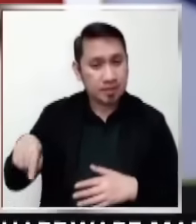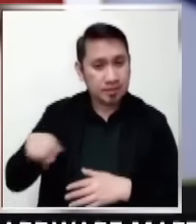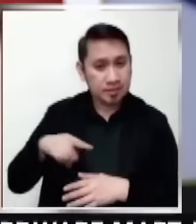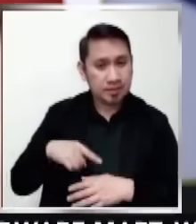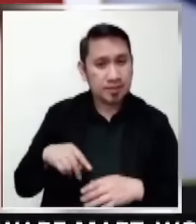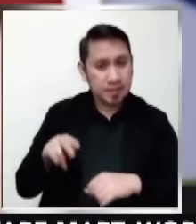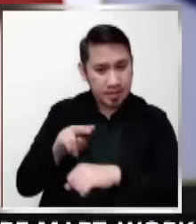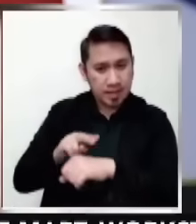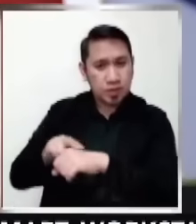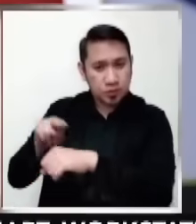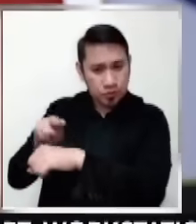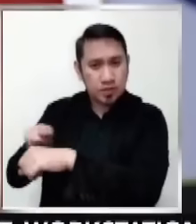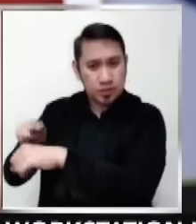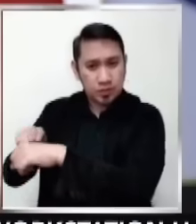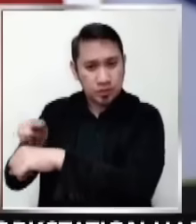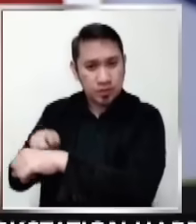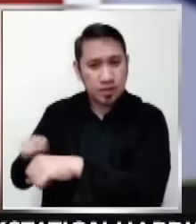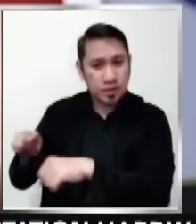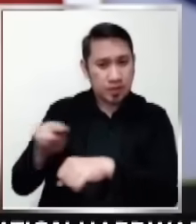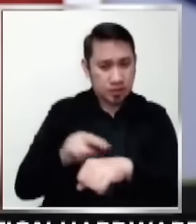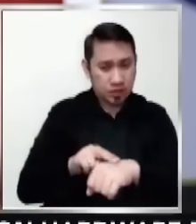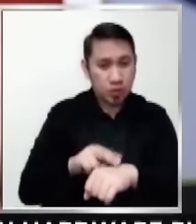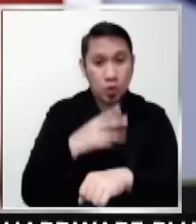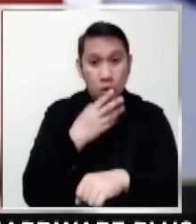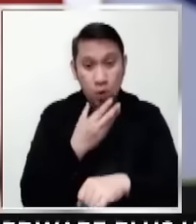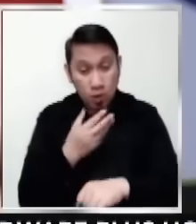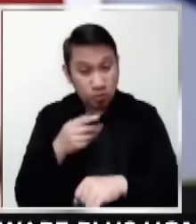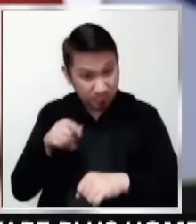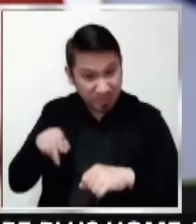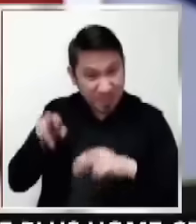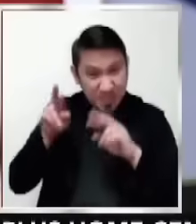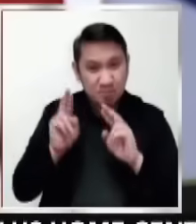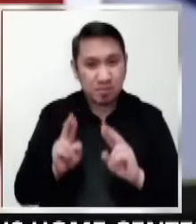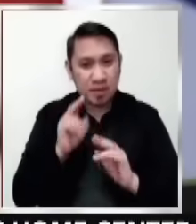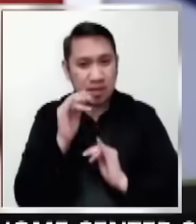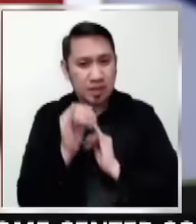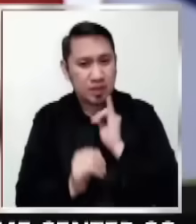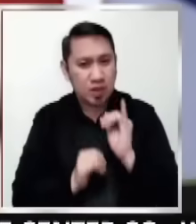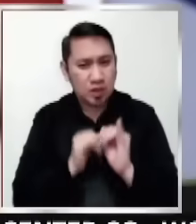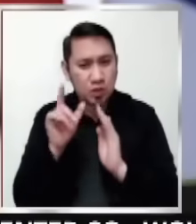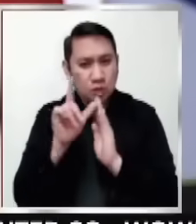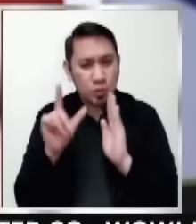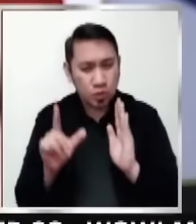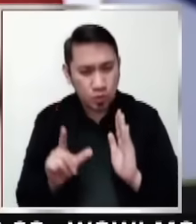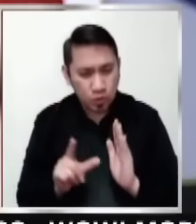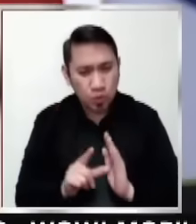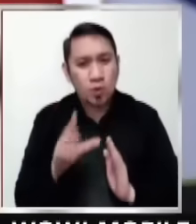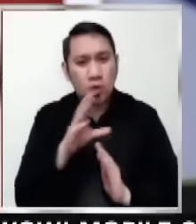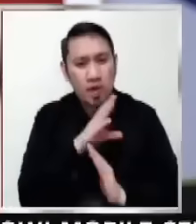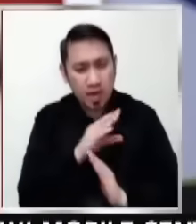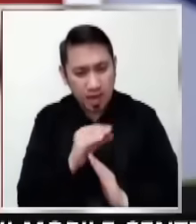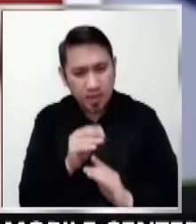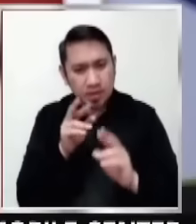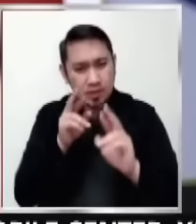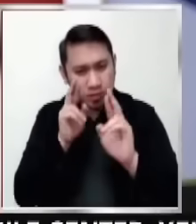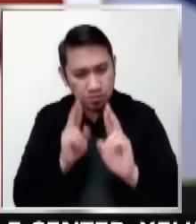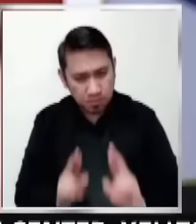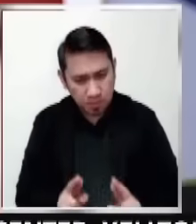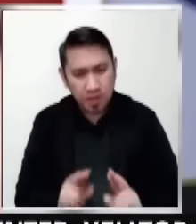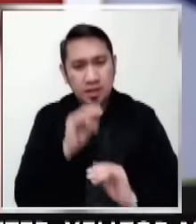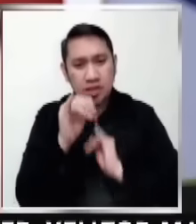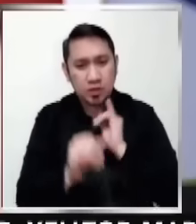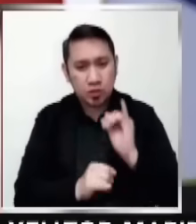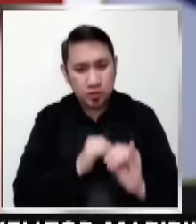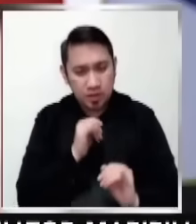who respect international law and a rules-based international order, come together